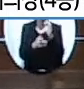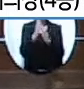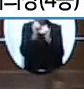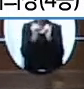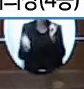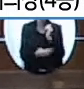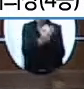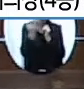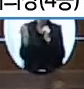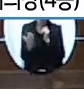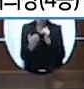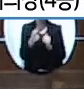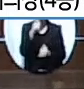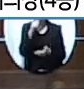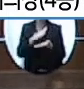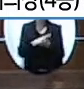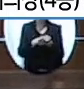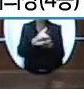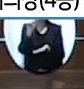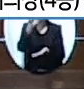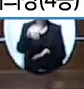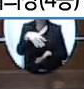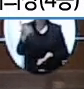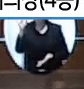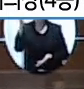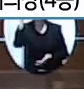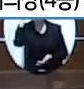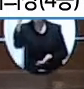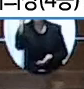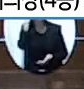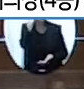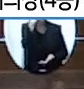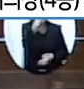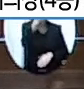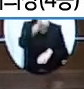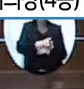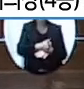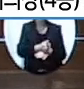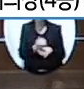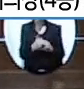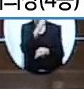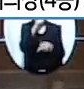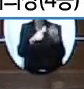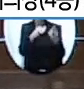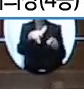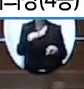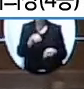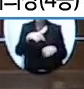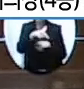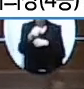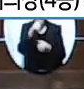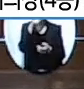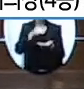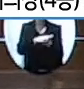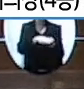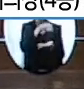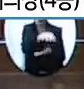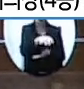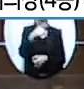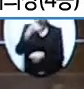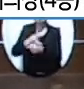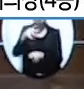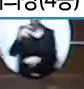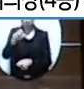시민들에게 주로 물놀이는 어디로 가는지 물어보면 영주 문정 야외 물놀이장이나